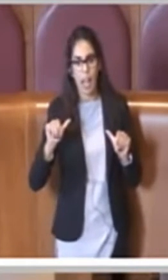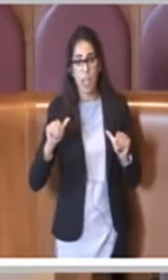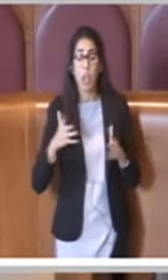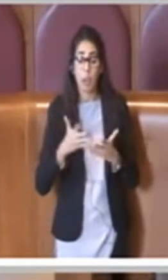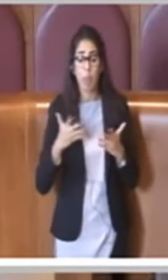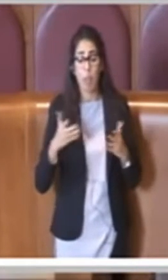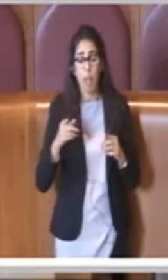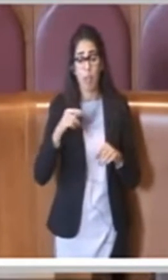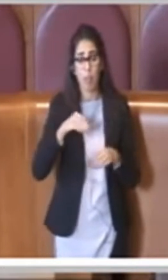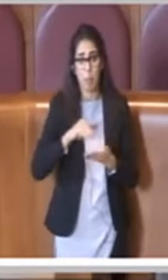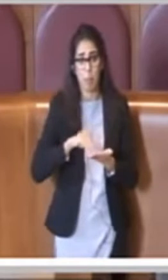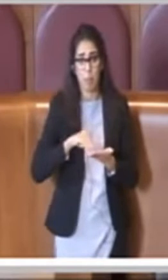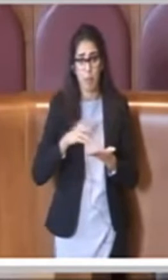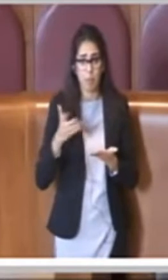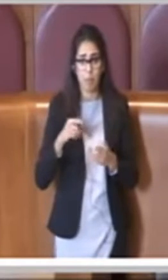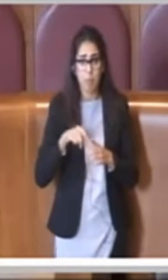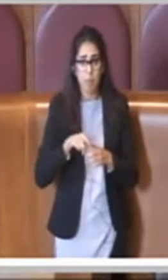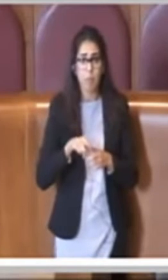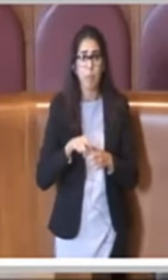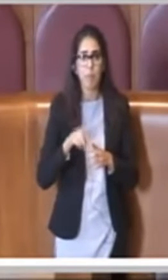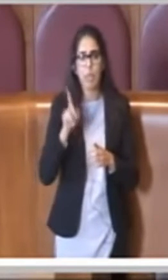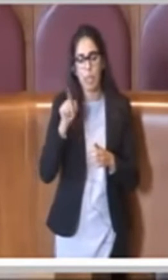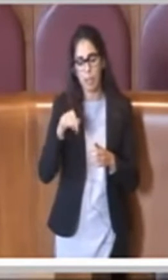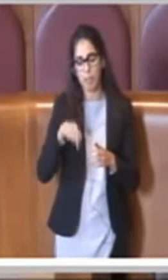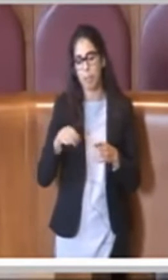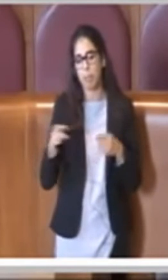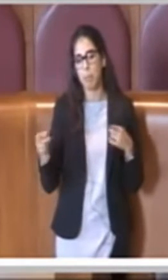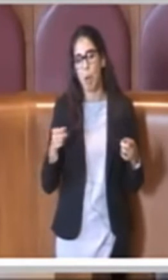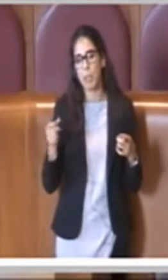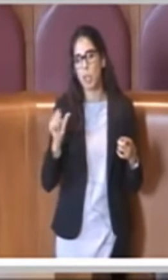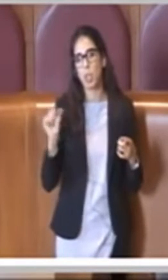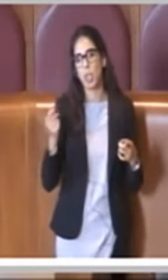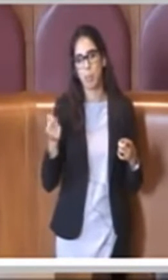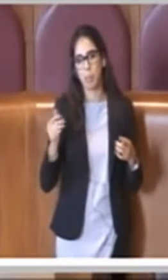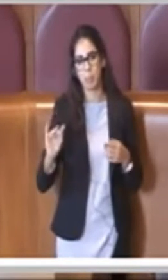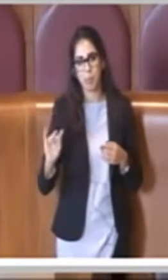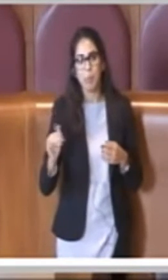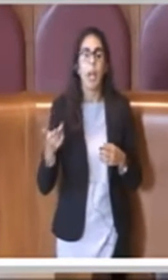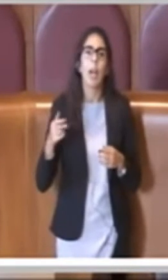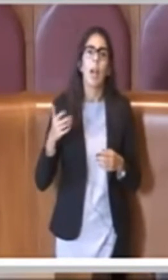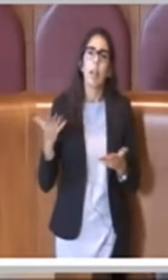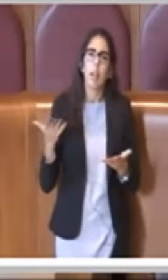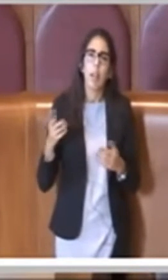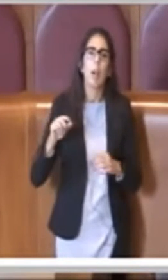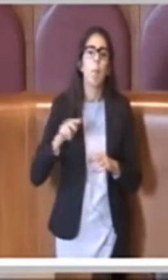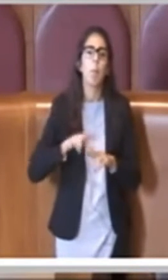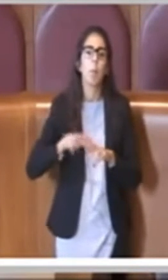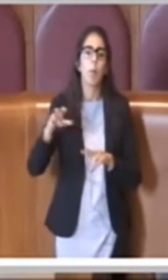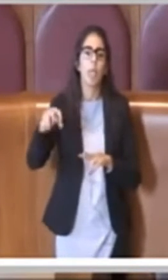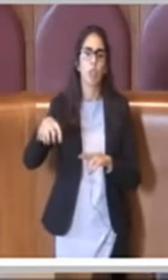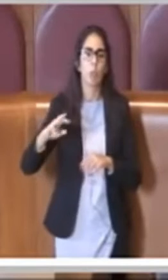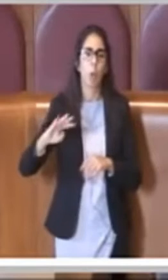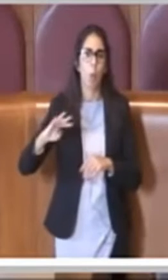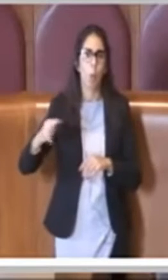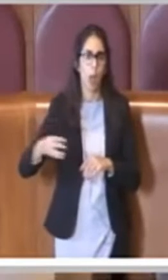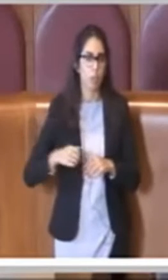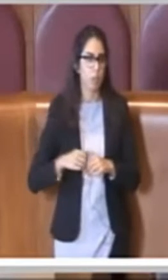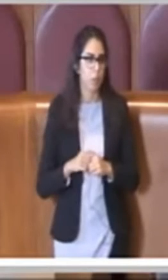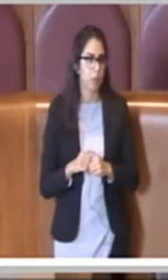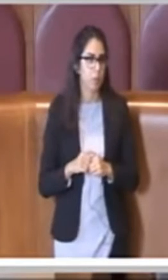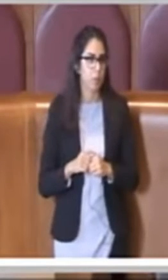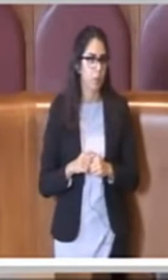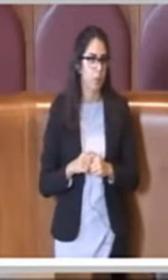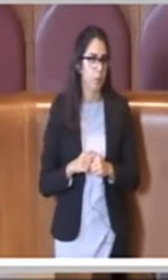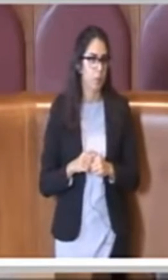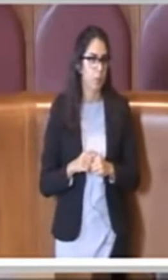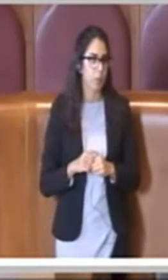soprattutto, anche se in questo momento solo marginalmente, il Municipio IV. Municipio IV